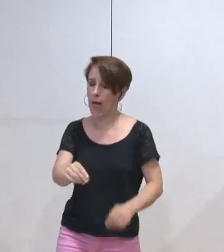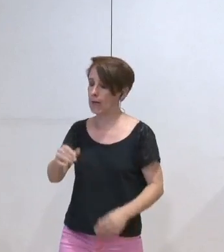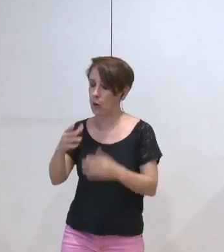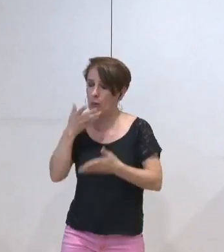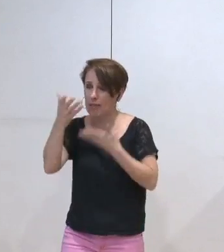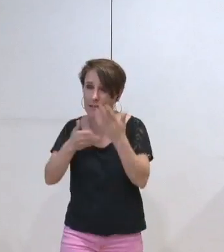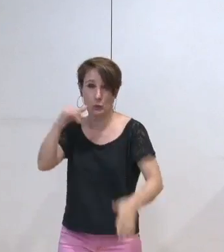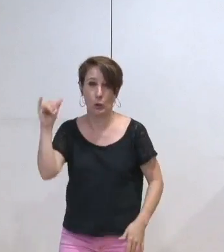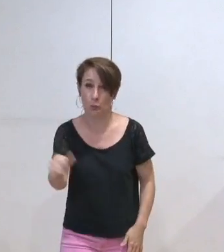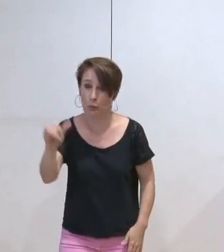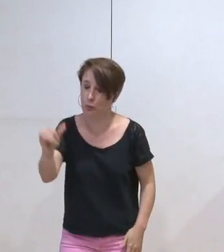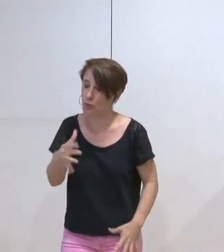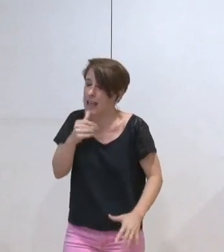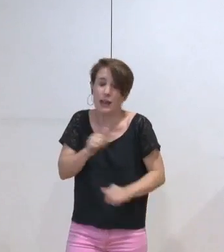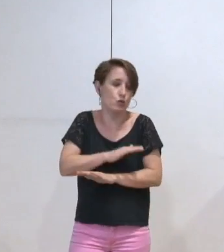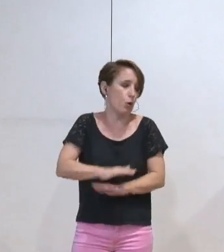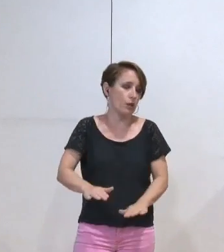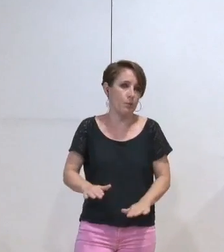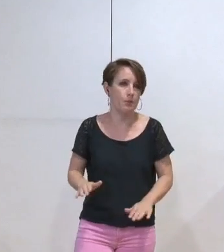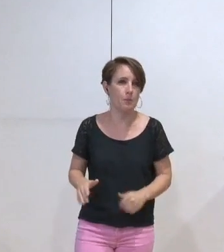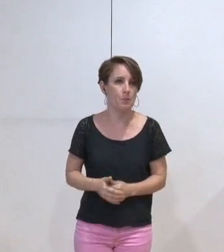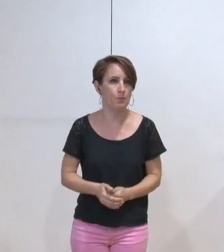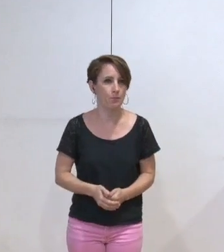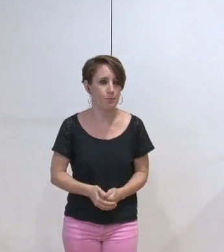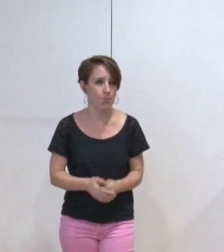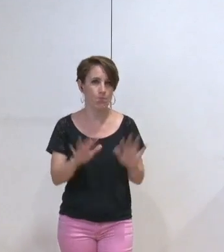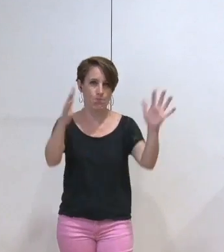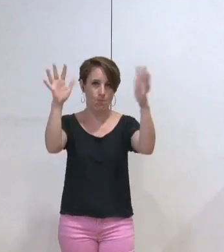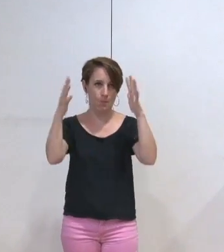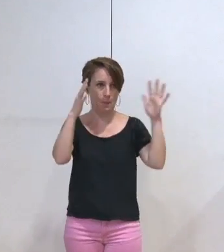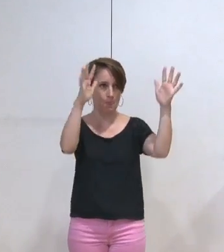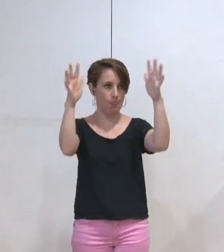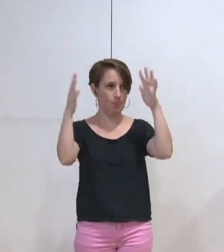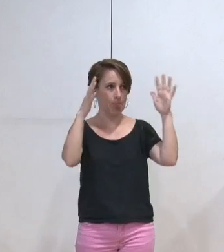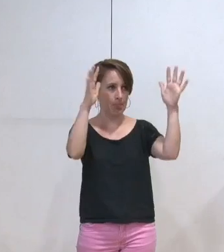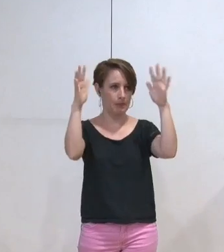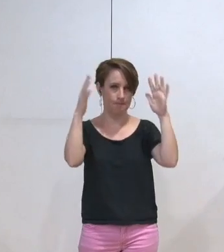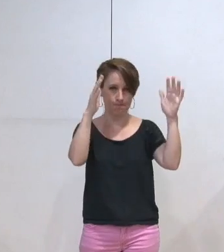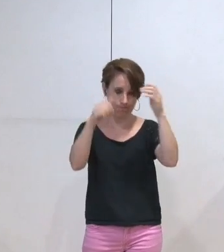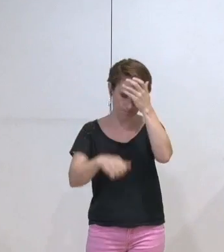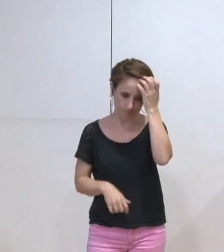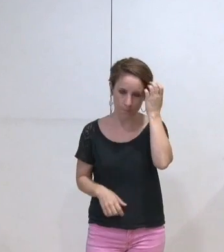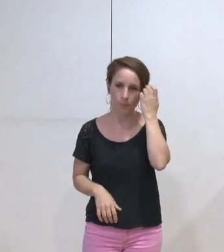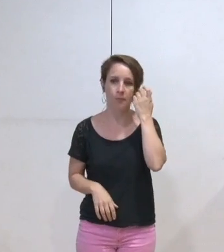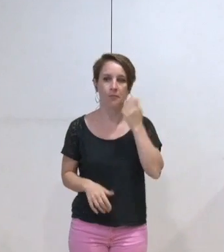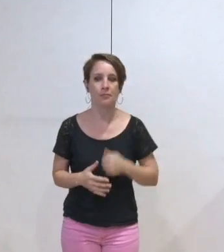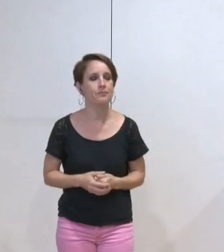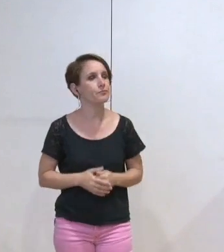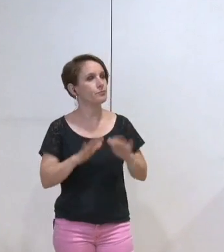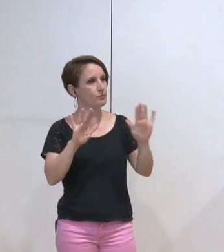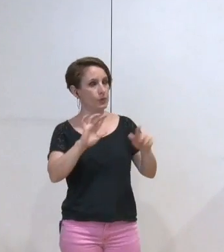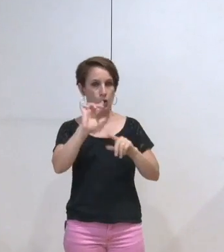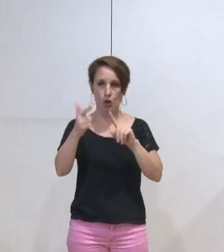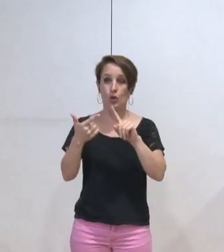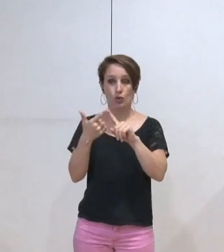type de calomnie c'est absolument insupportable deuxième élément qu'il faut redire ici deuxième élément qu'il